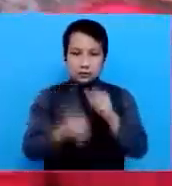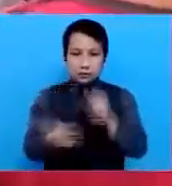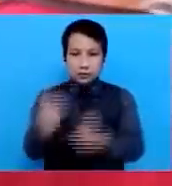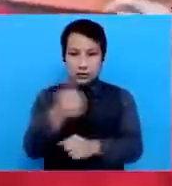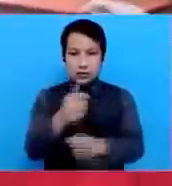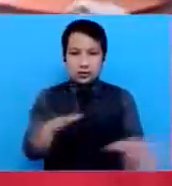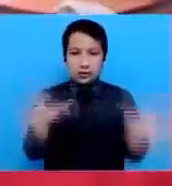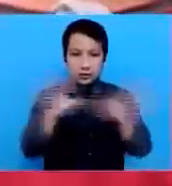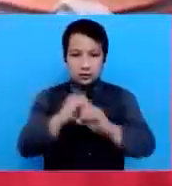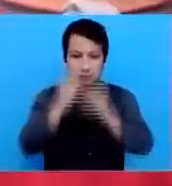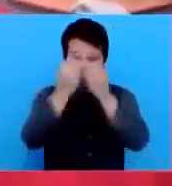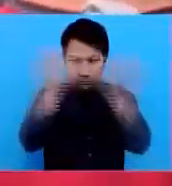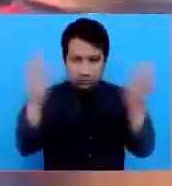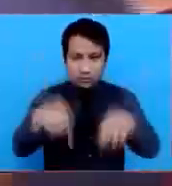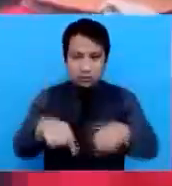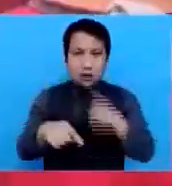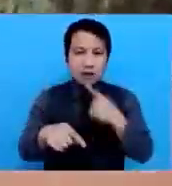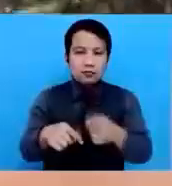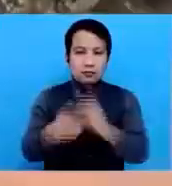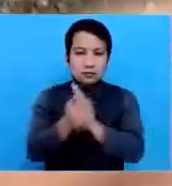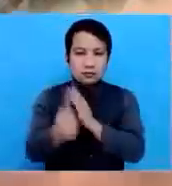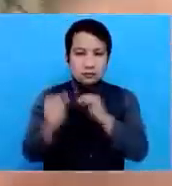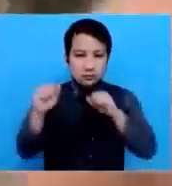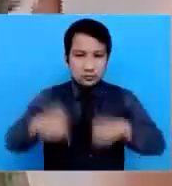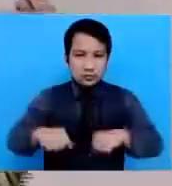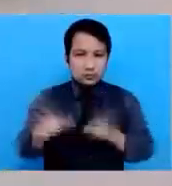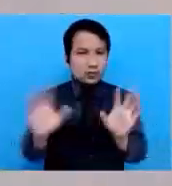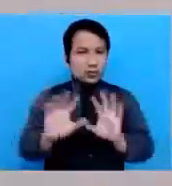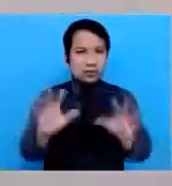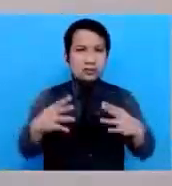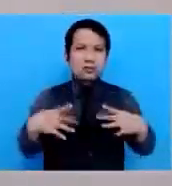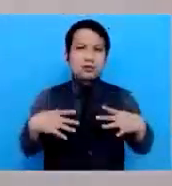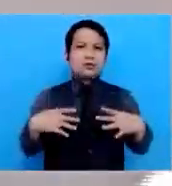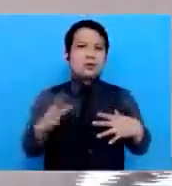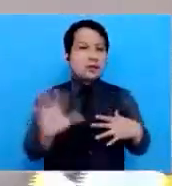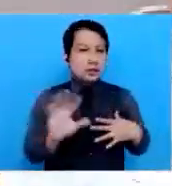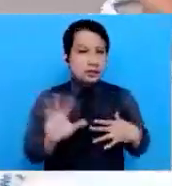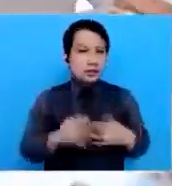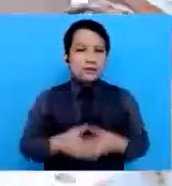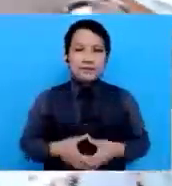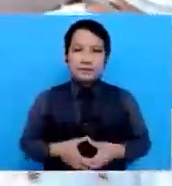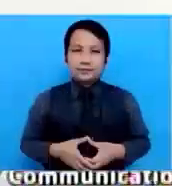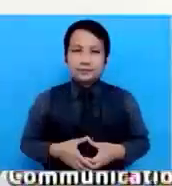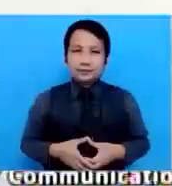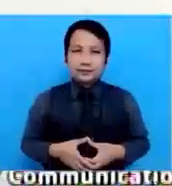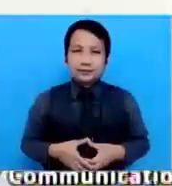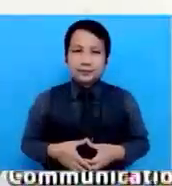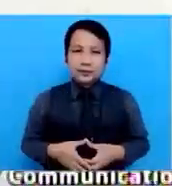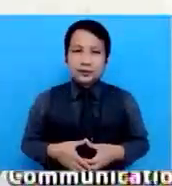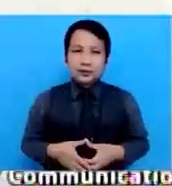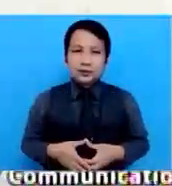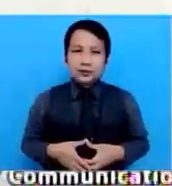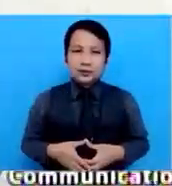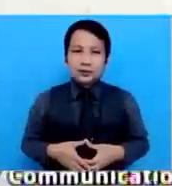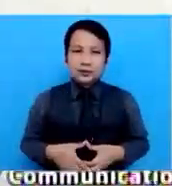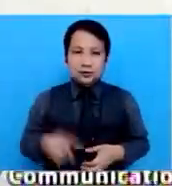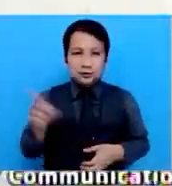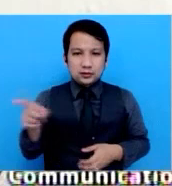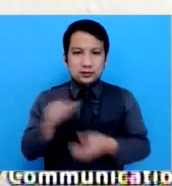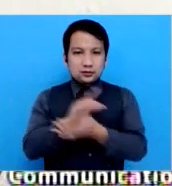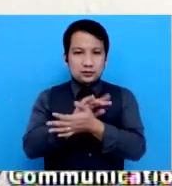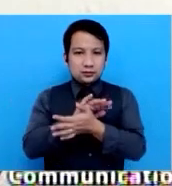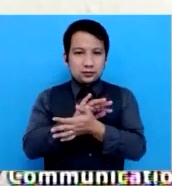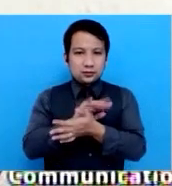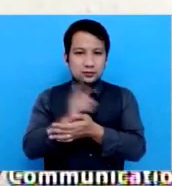pandemya, ayon sa iba pang eksperto, hindi pa rin dapat magpakasiguro. Etong COVID, mayat maya na